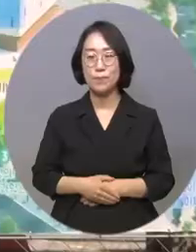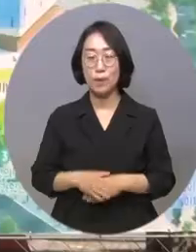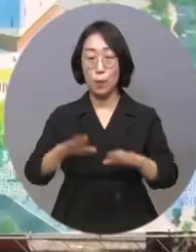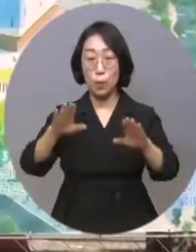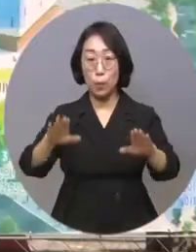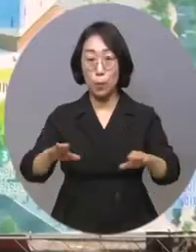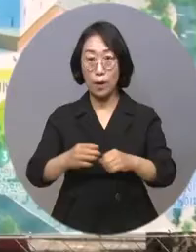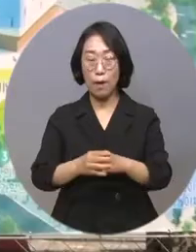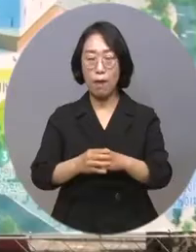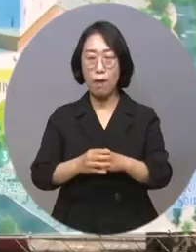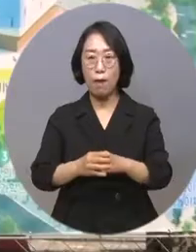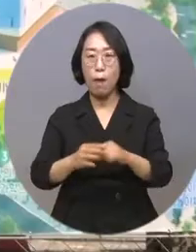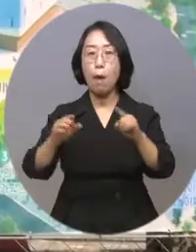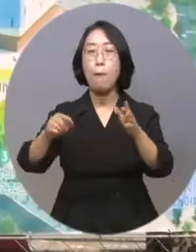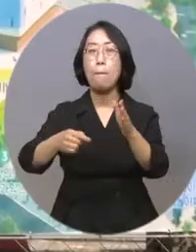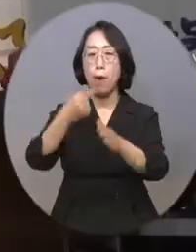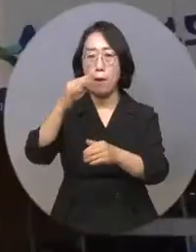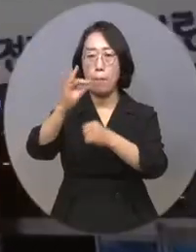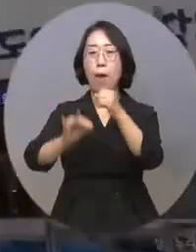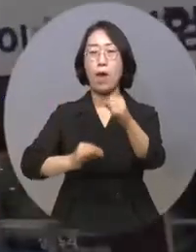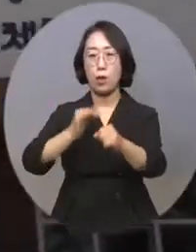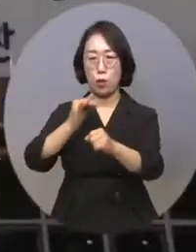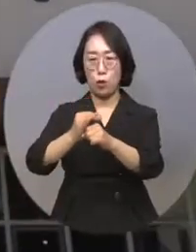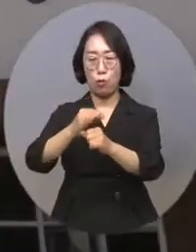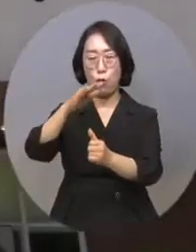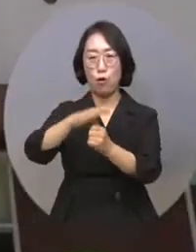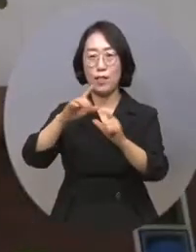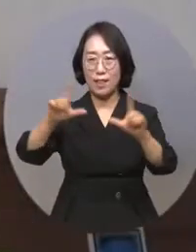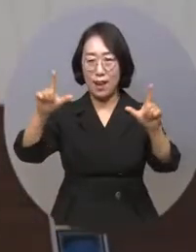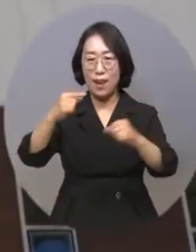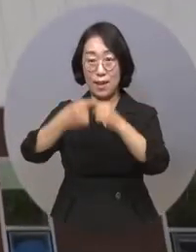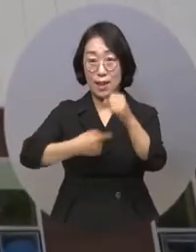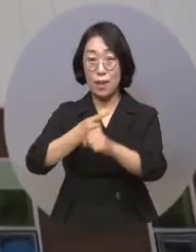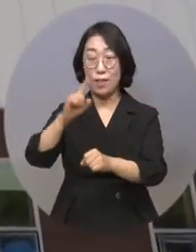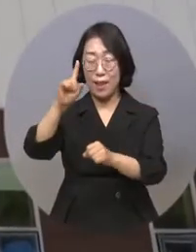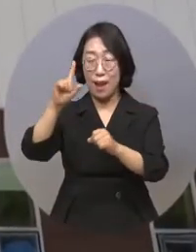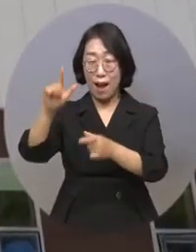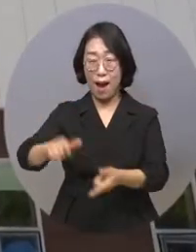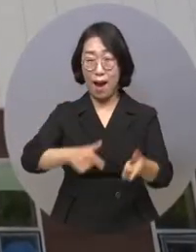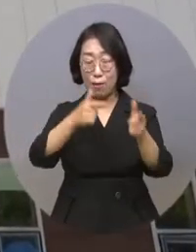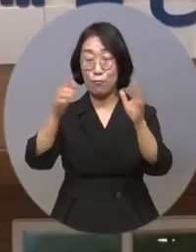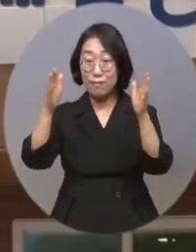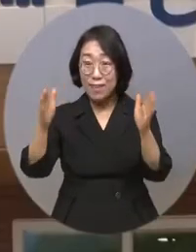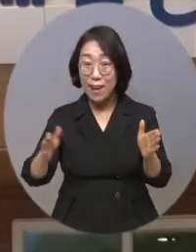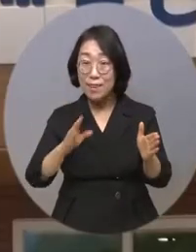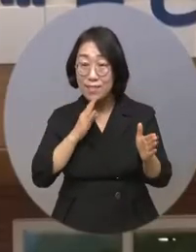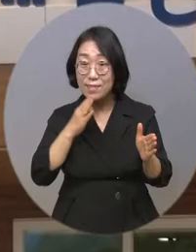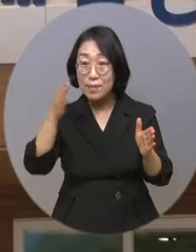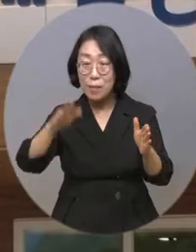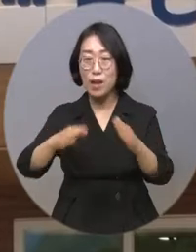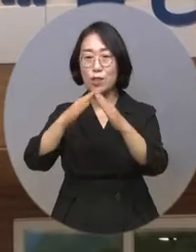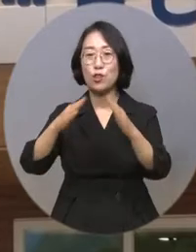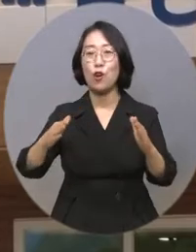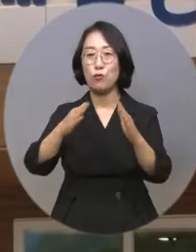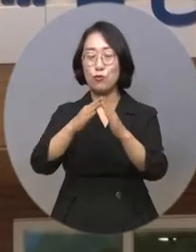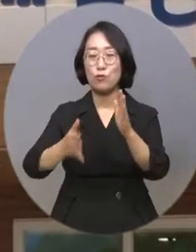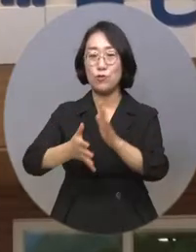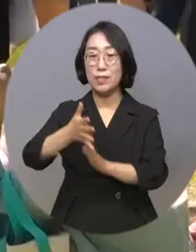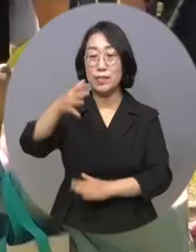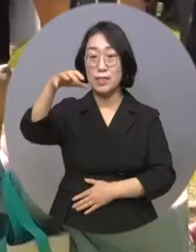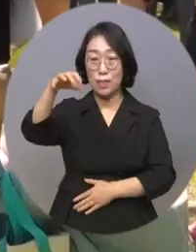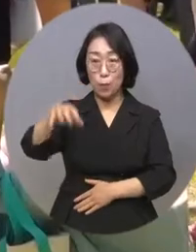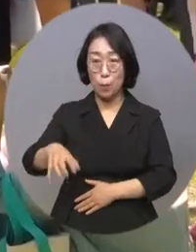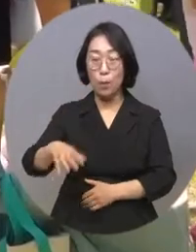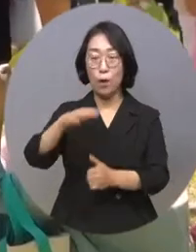올해로 100회째 맞은 어린이날. 1년에 한 번뿐인 어린이날을 기념하기 위해 전라북도 전주시에서